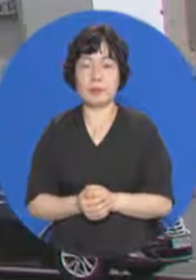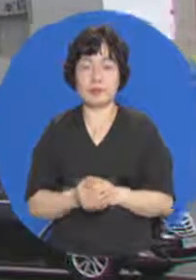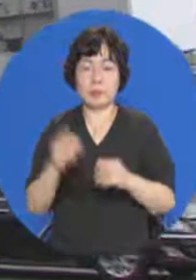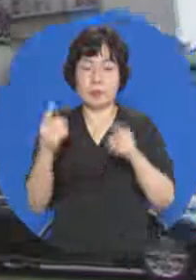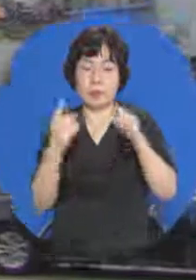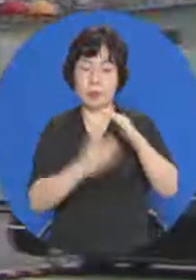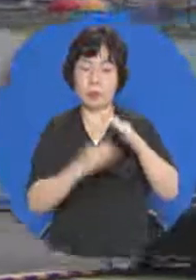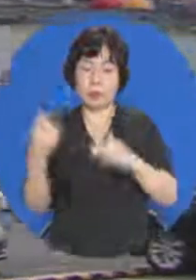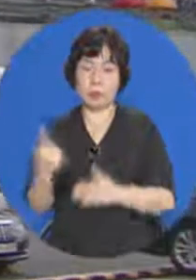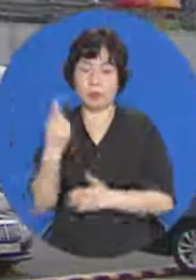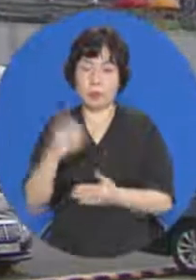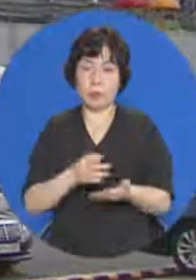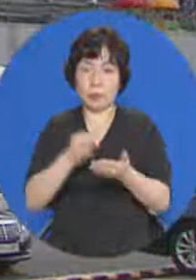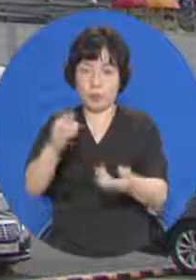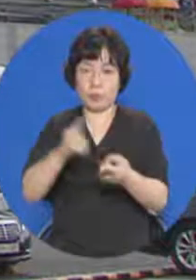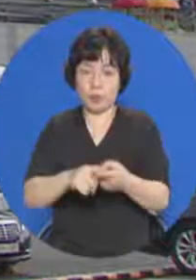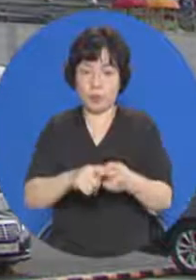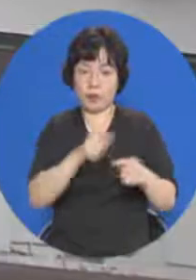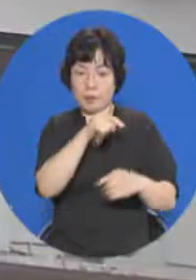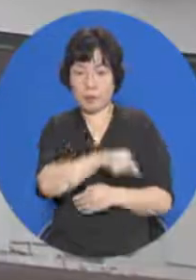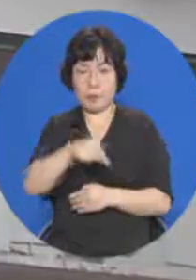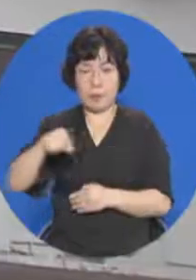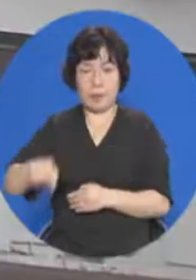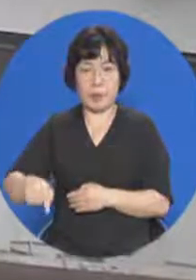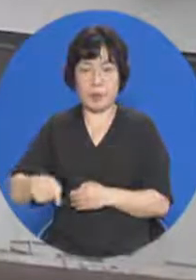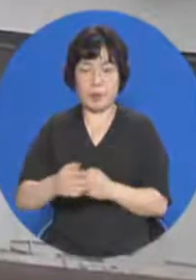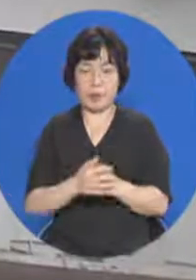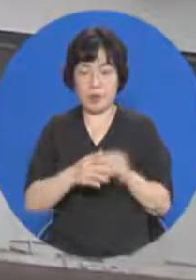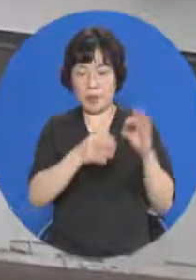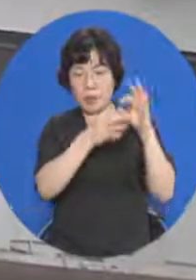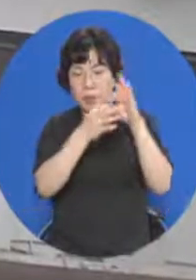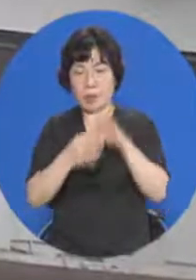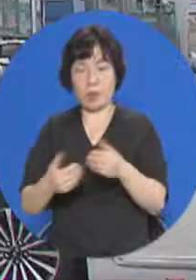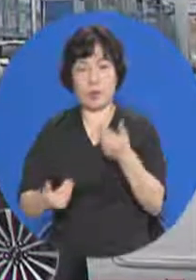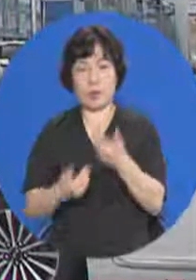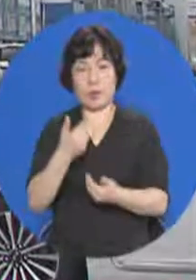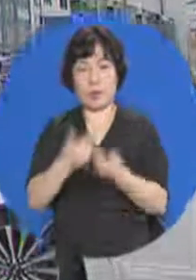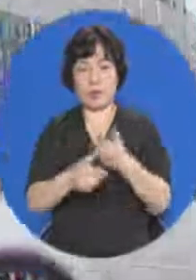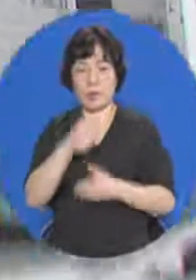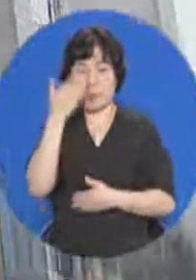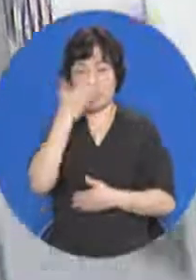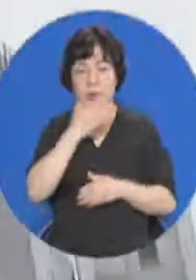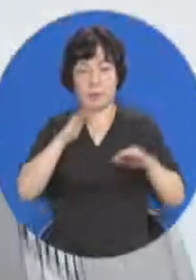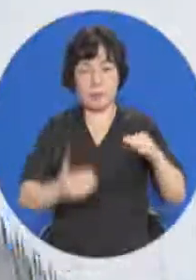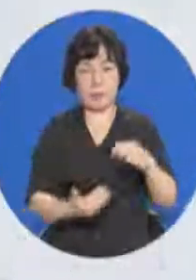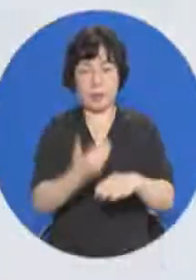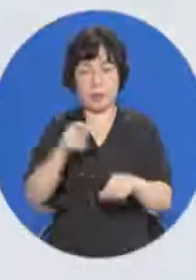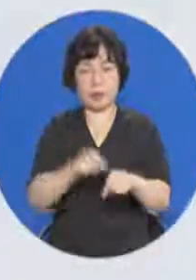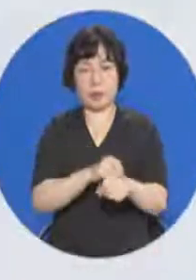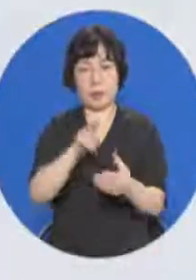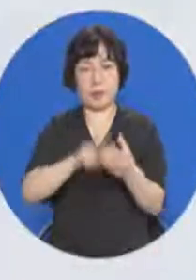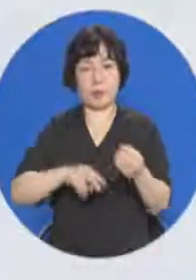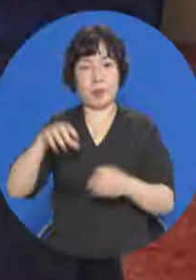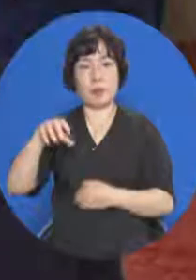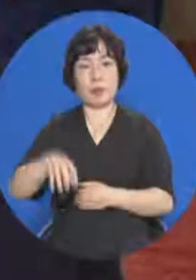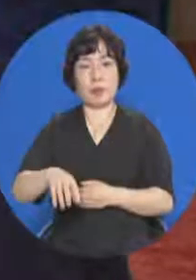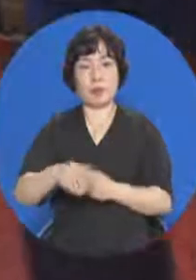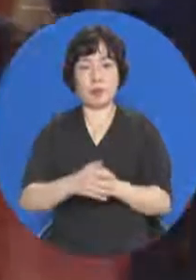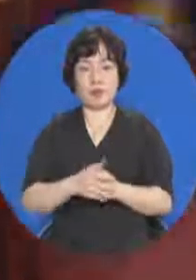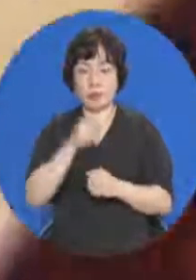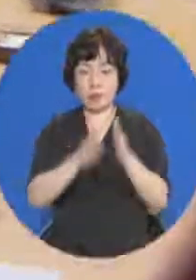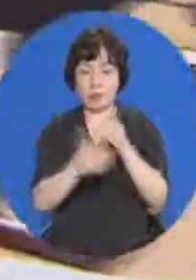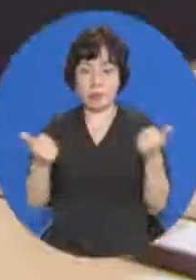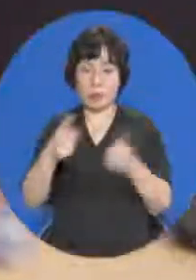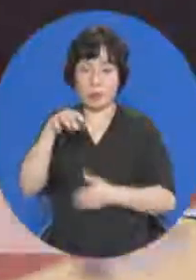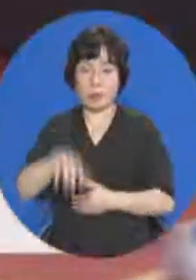공과금 납부 등을 두고 상인회와 주식회사 측이 수년간 갈등을 빚고 있는 여수 수산물 특화시장.